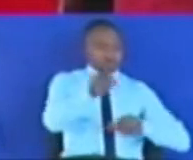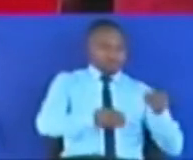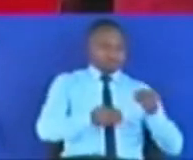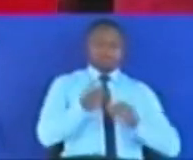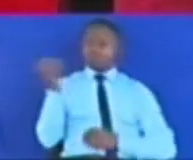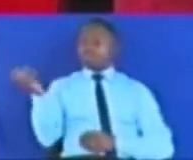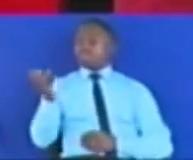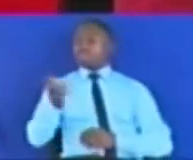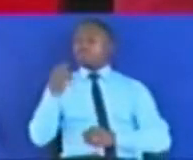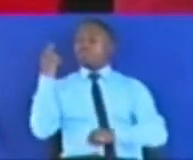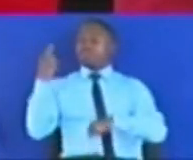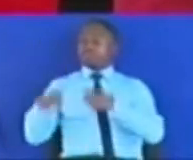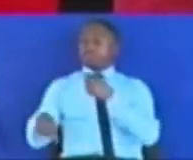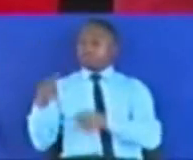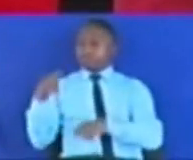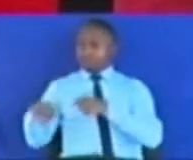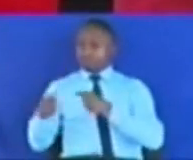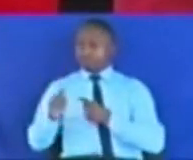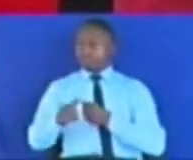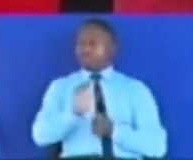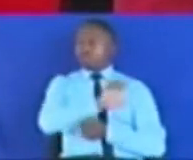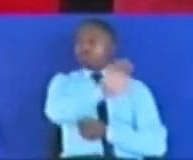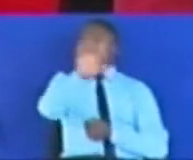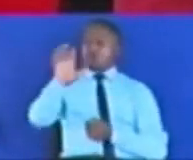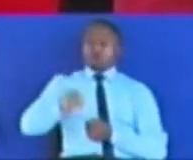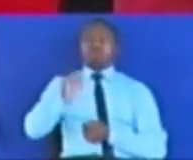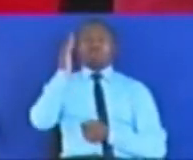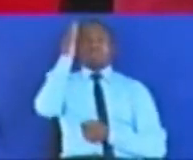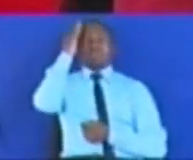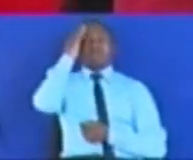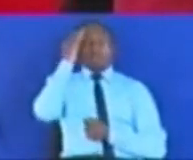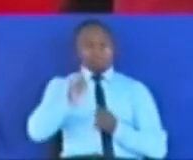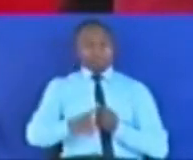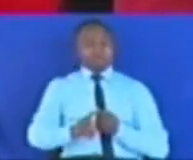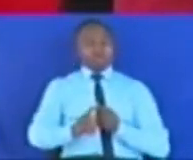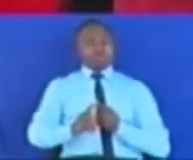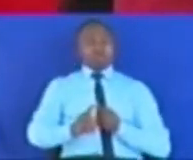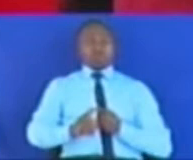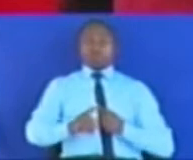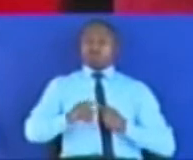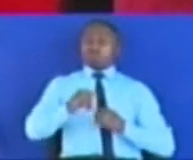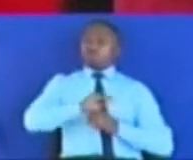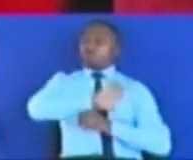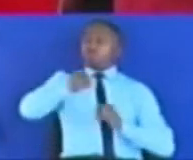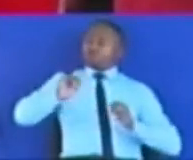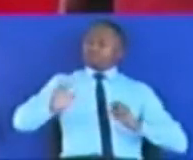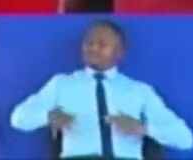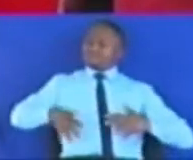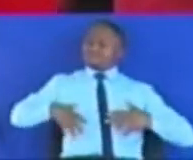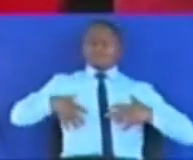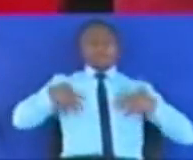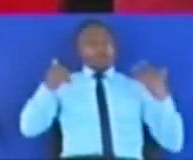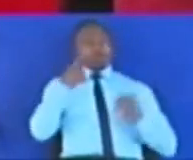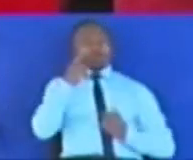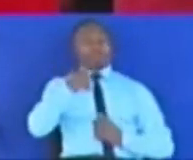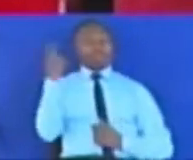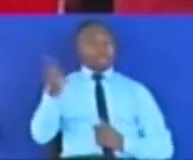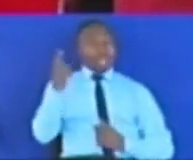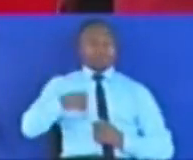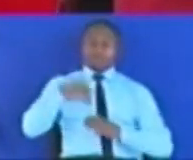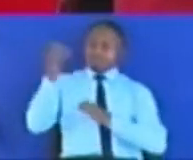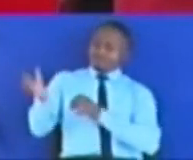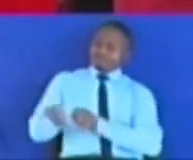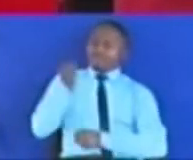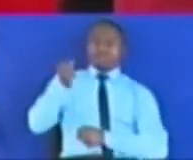kisiasa. Wote tulikuwa mashahidi, tulisisimka kwa furaha kuona namna gani taifa letu limepiga